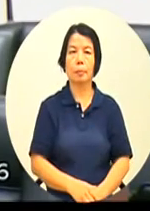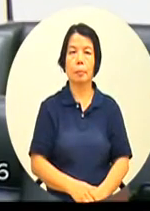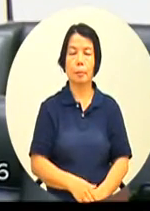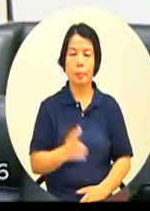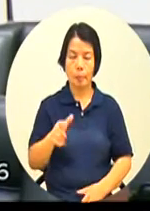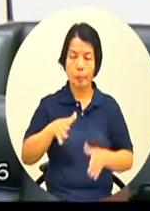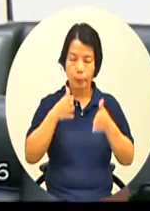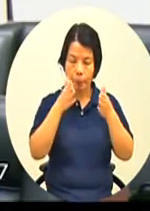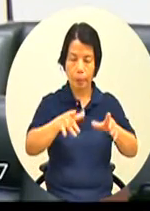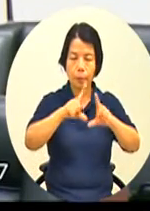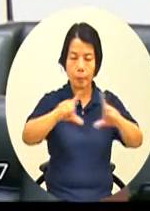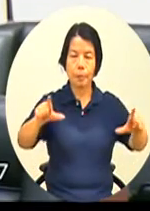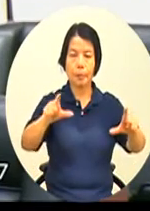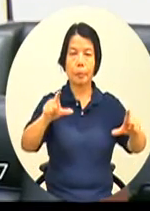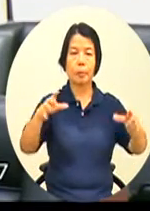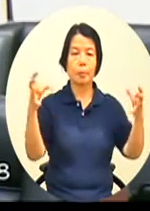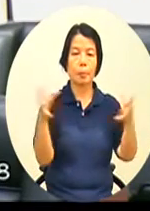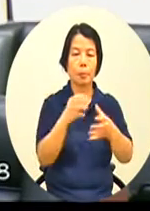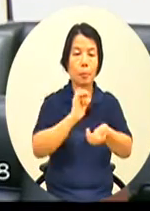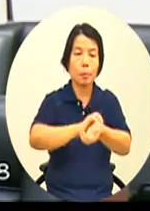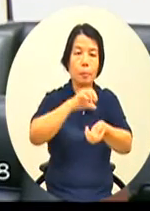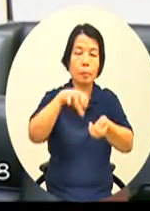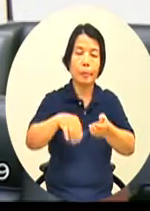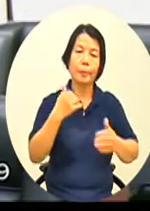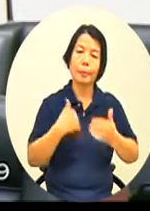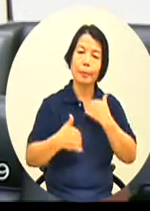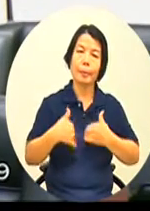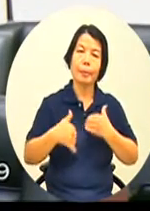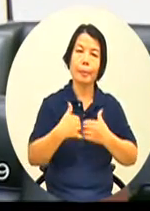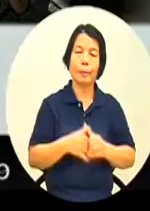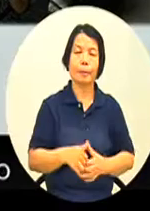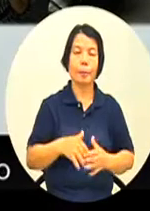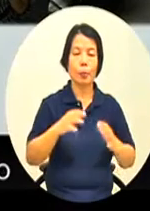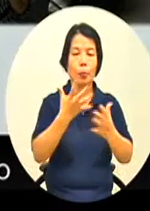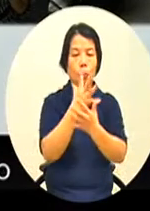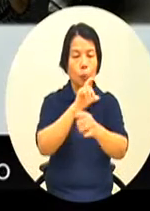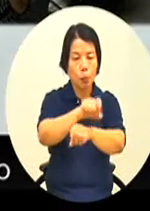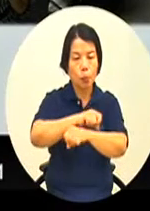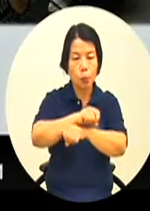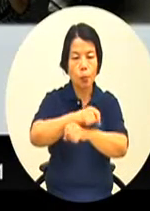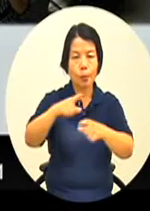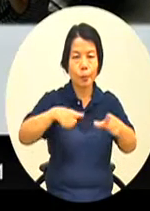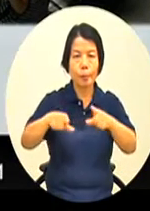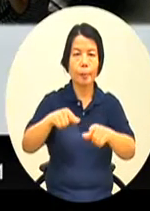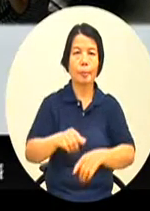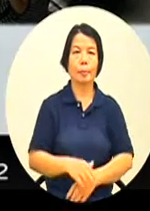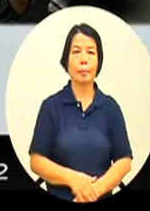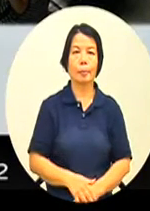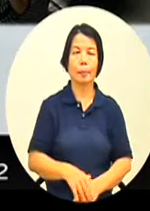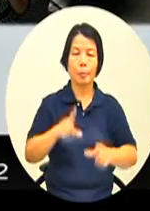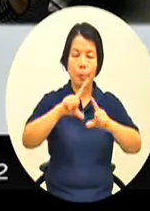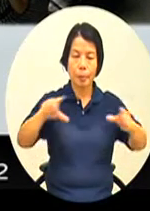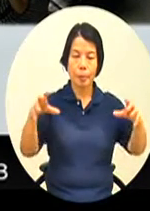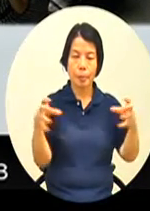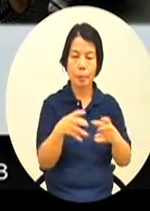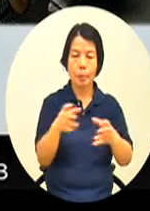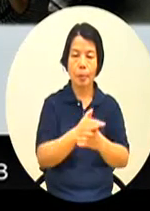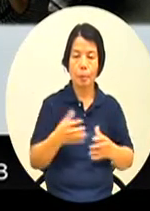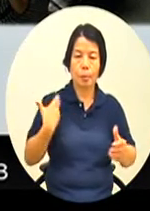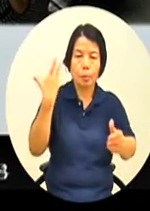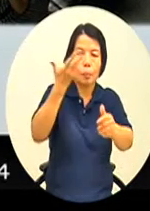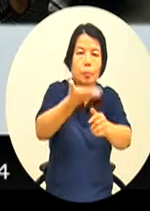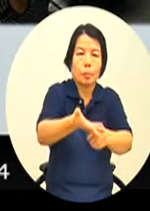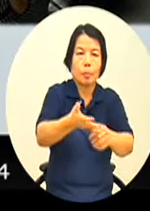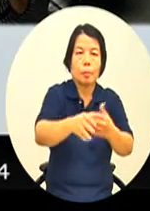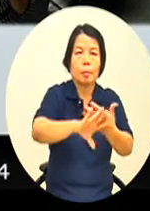医院的这个乐龄学员，大同医院旁边大同国小的乐龄学员，因为大同医院的委外，原本的高